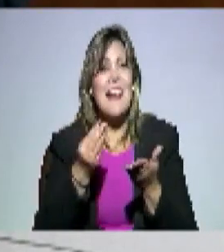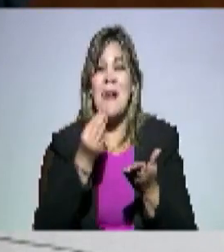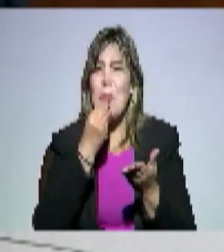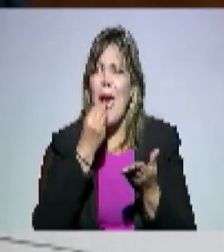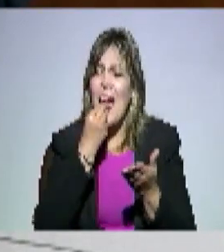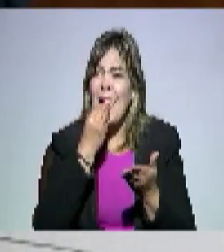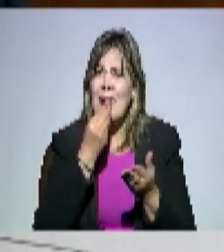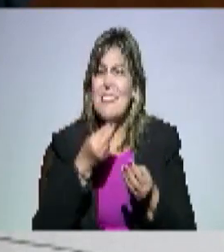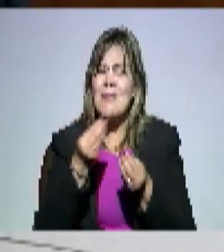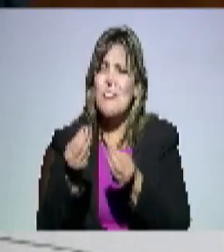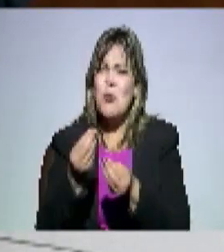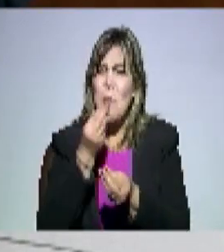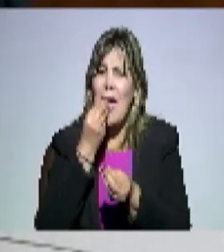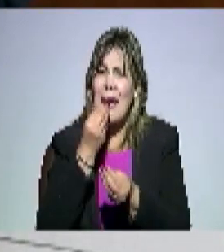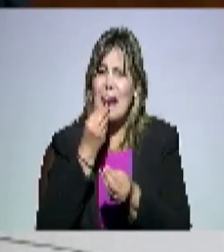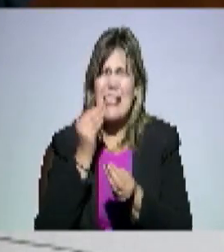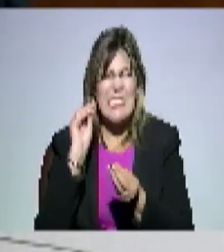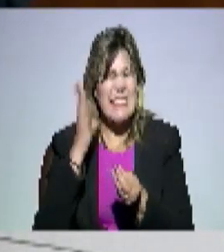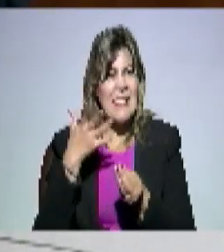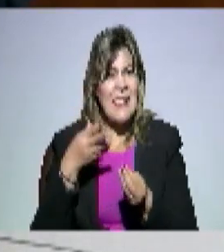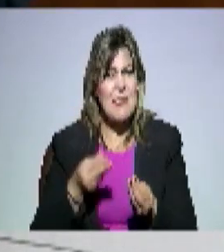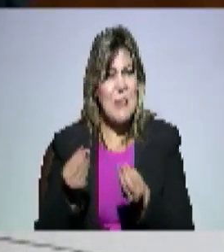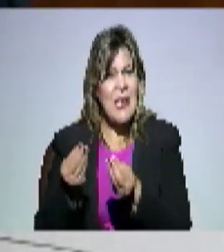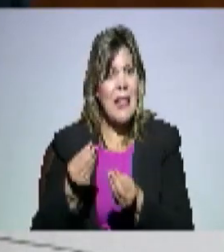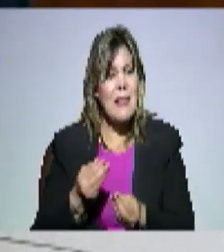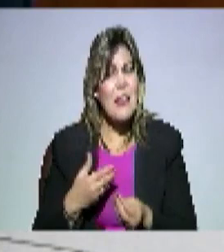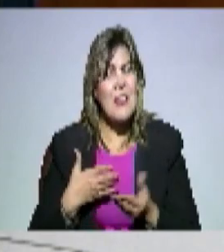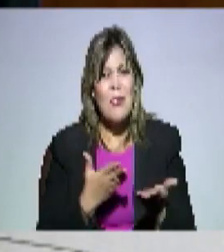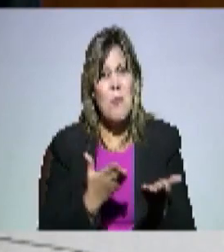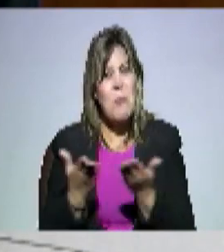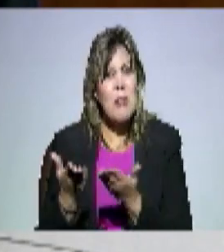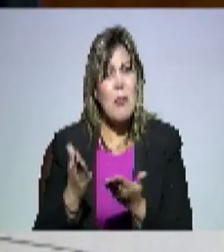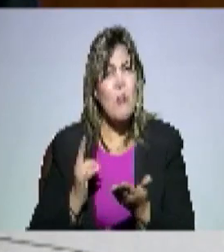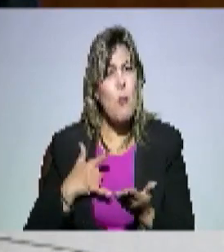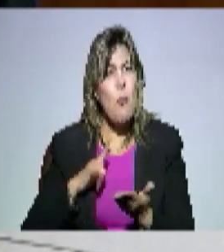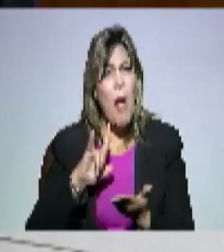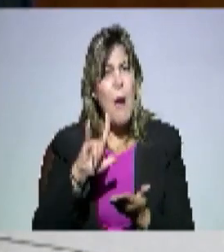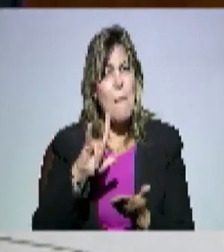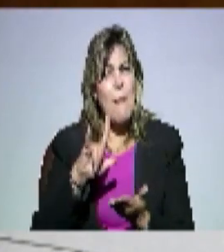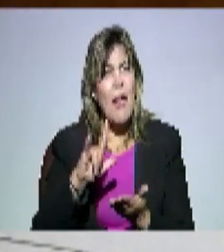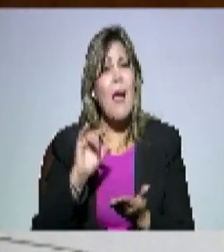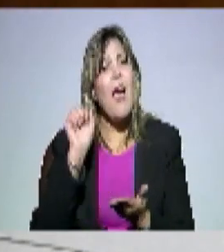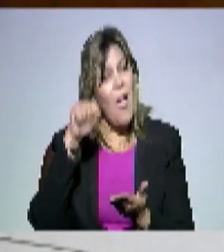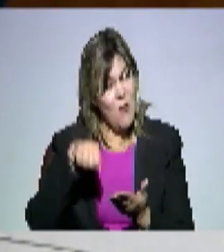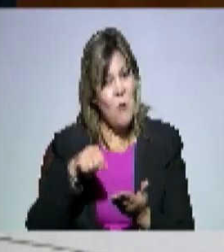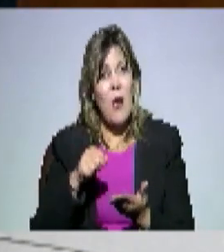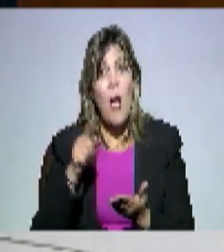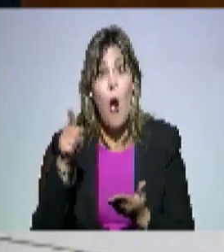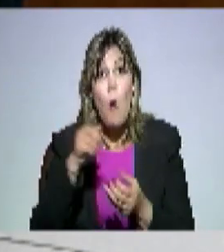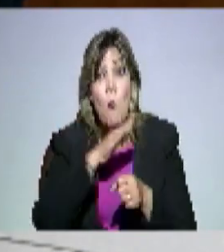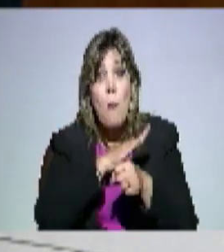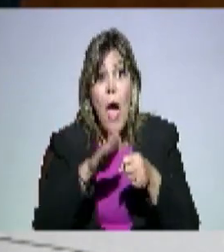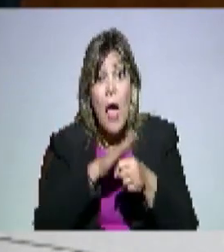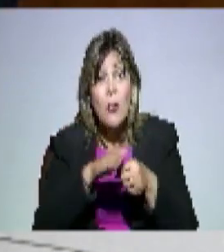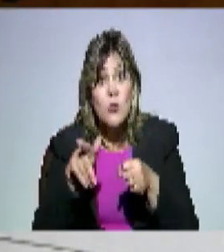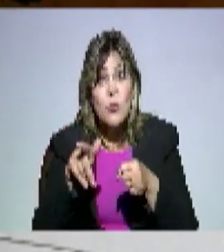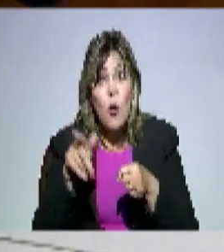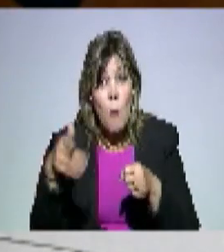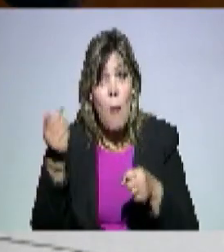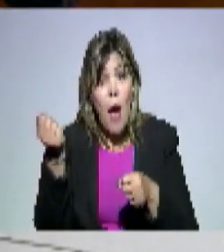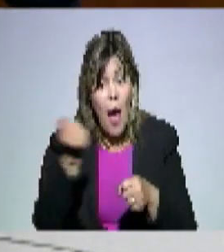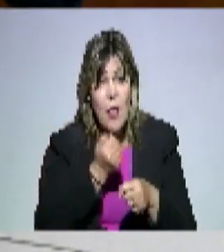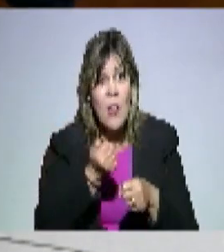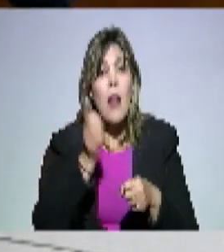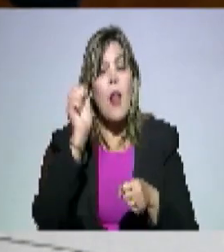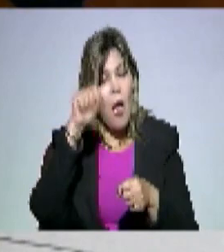باكل بتقدموا لهم محبه تقدموا لهم احسان احسنوا الى مبغضيكم دده